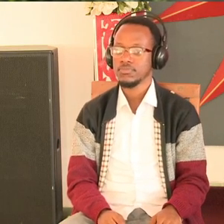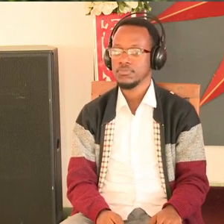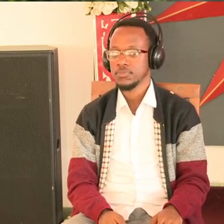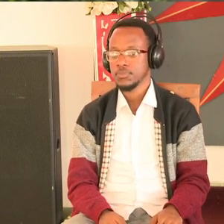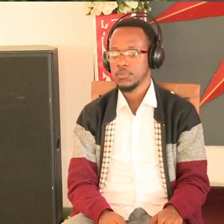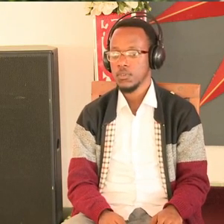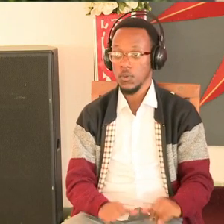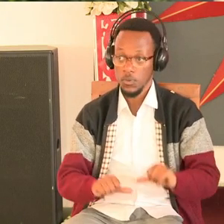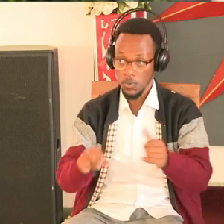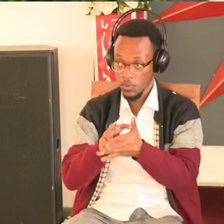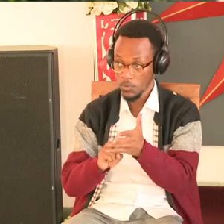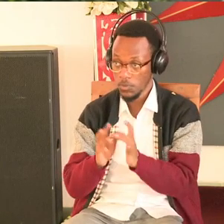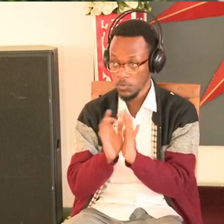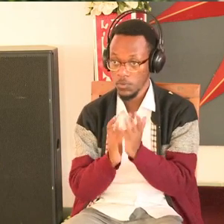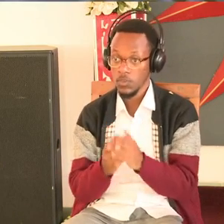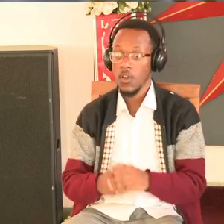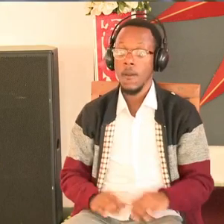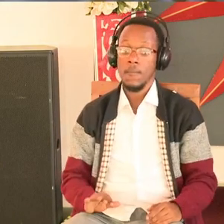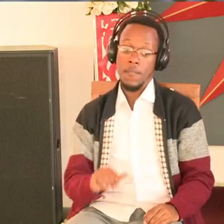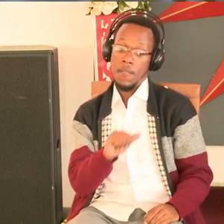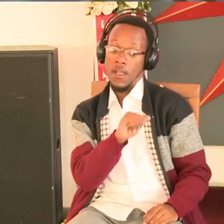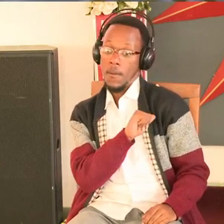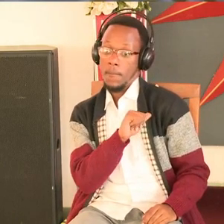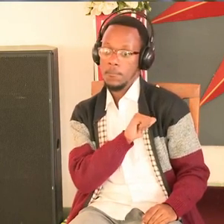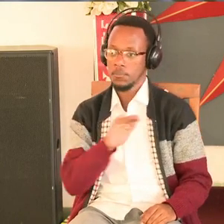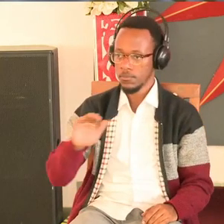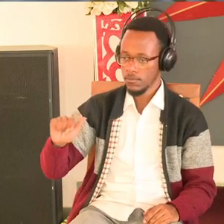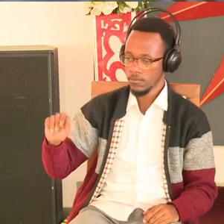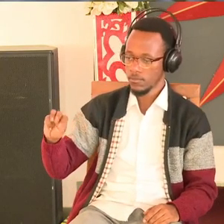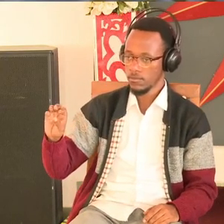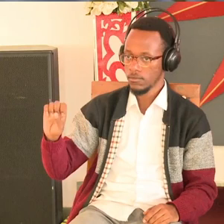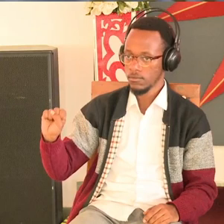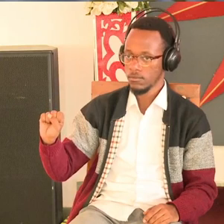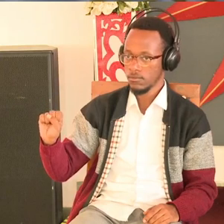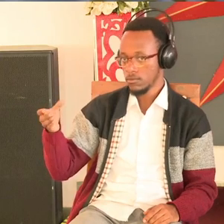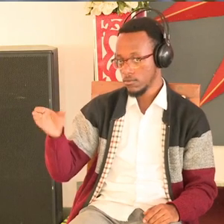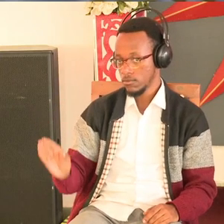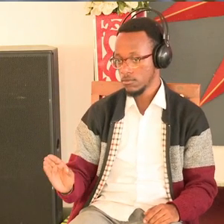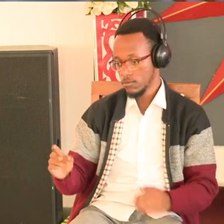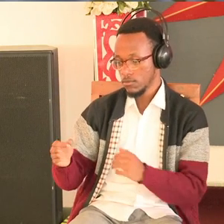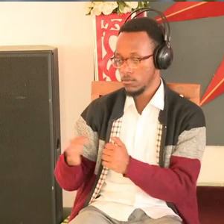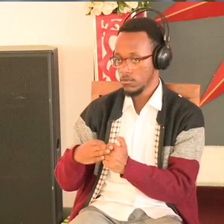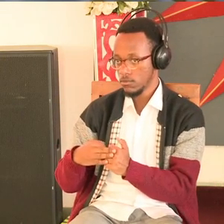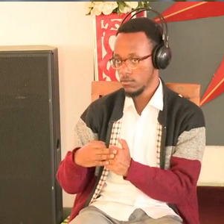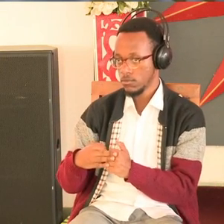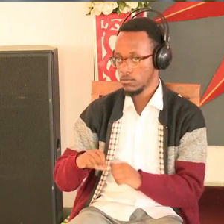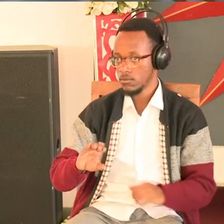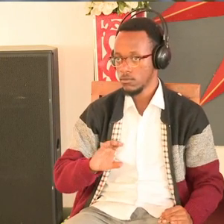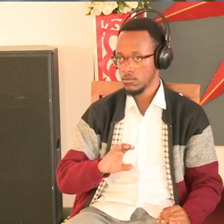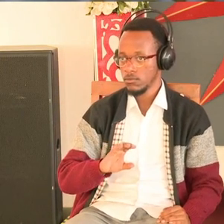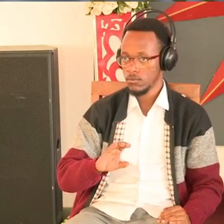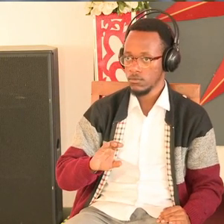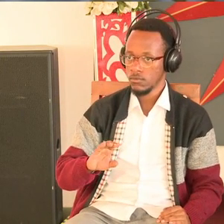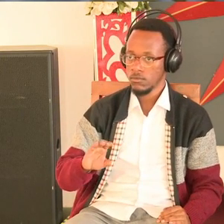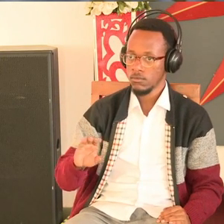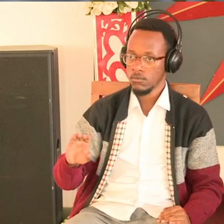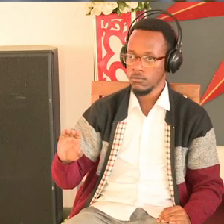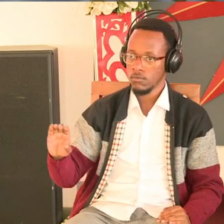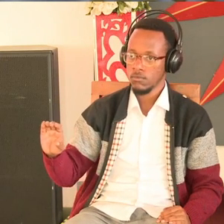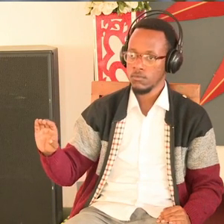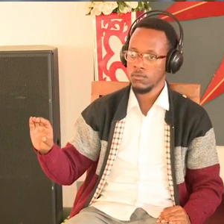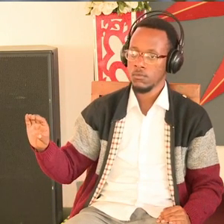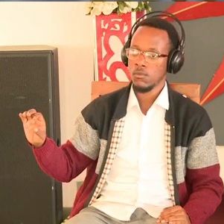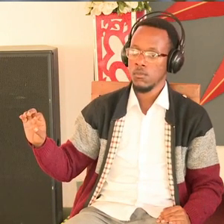Nous lisons le verset 11 d'Amos 8. Turasoma umurongo wa 11 wo muri Amos 8:8. Amos 8:8.